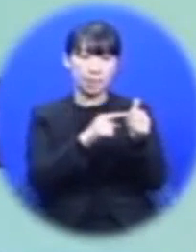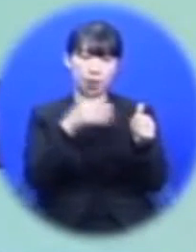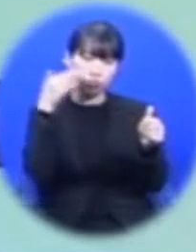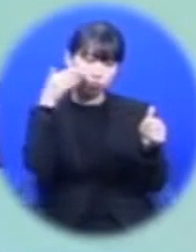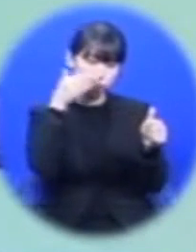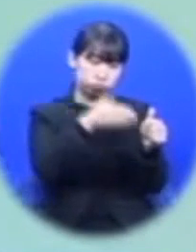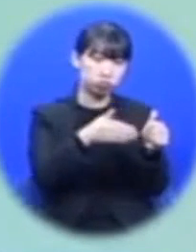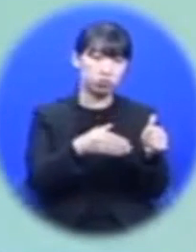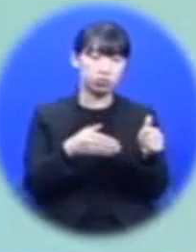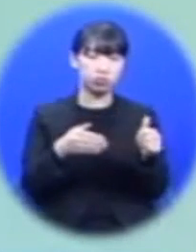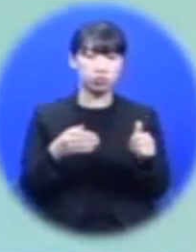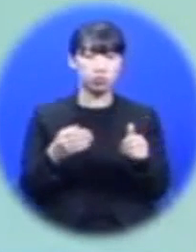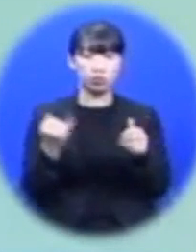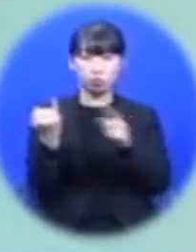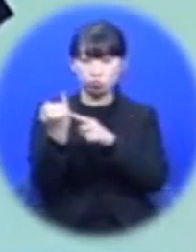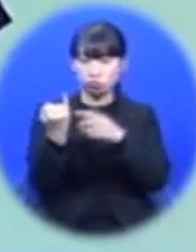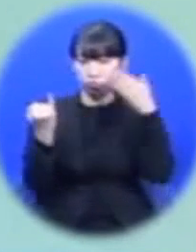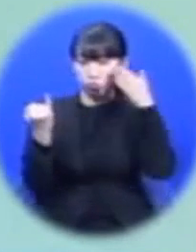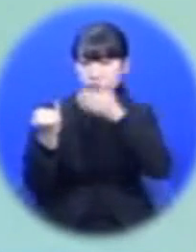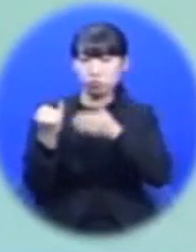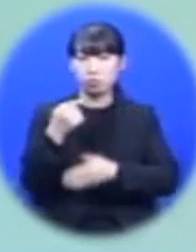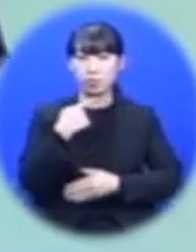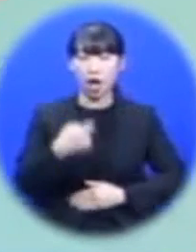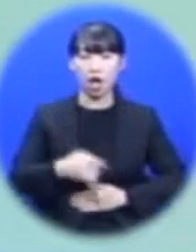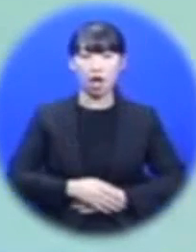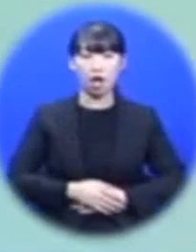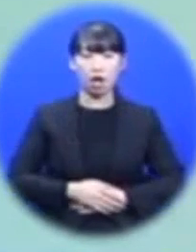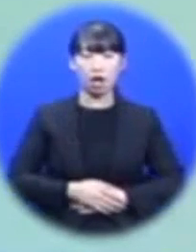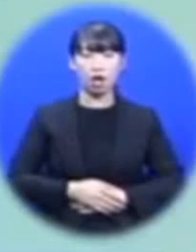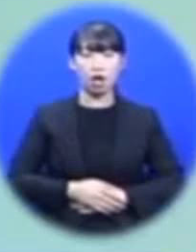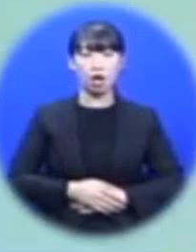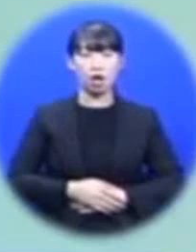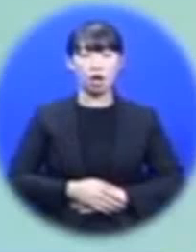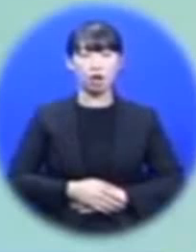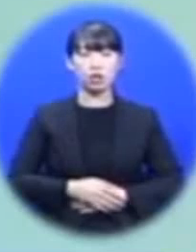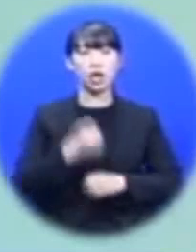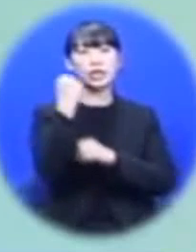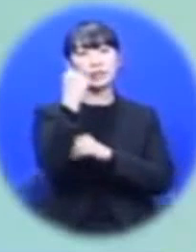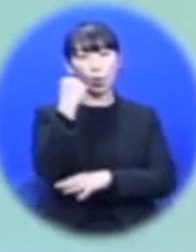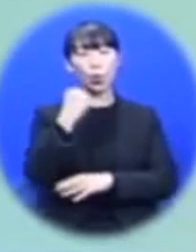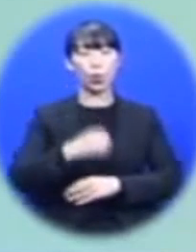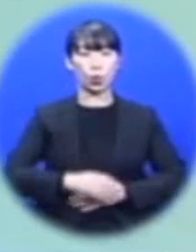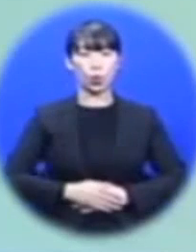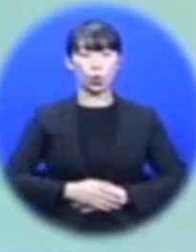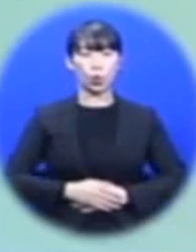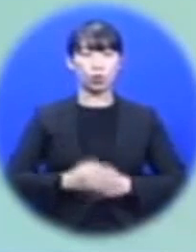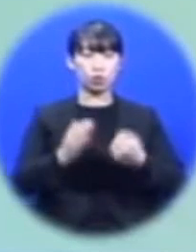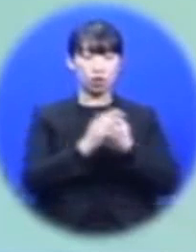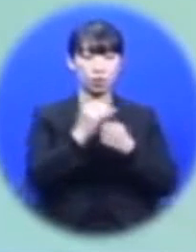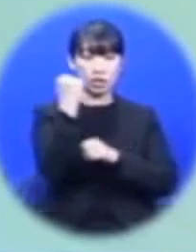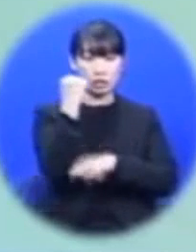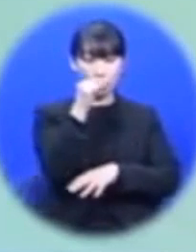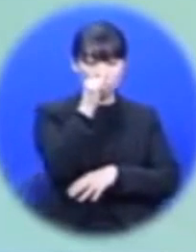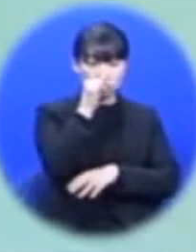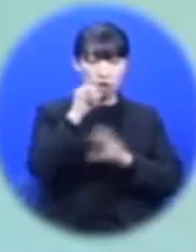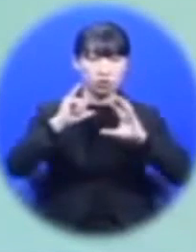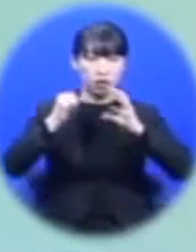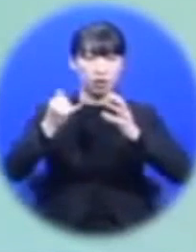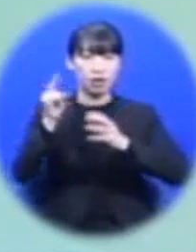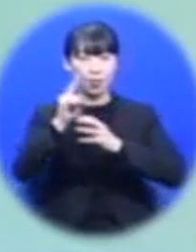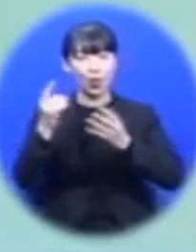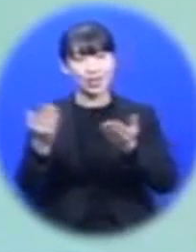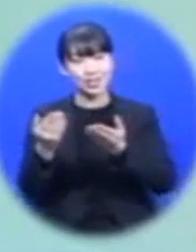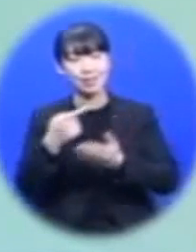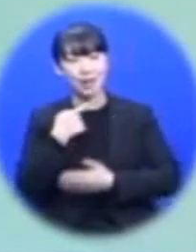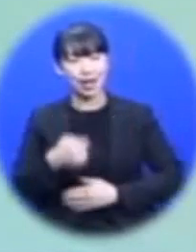되고 그리고 세상에 나가서 이런 일도 하고 저런 일도 하는 거예요 하물며 주님과의